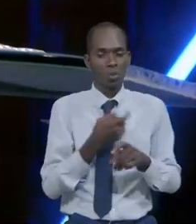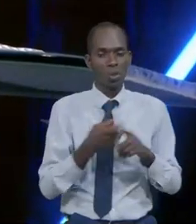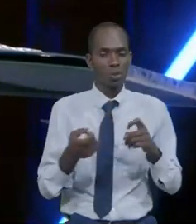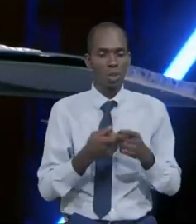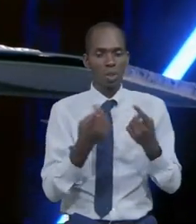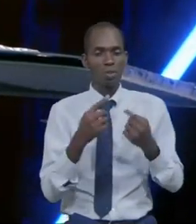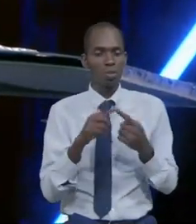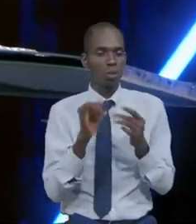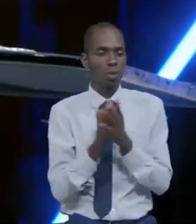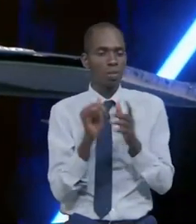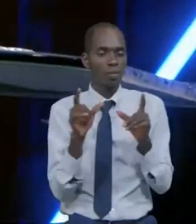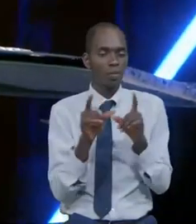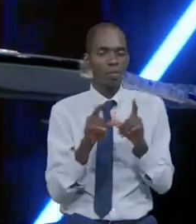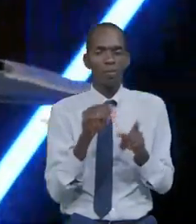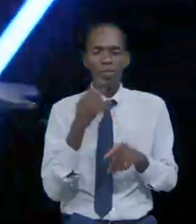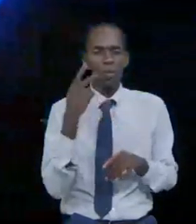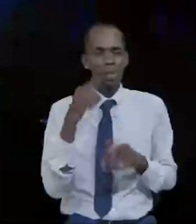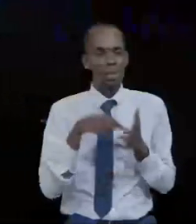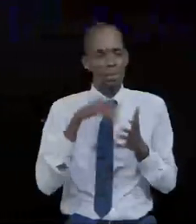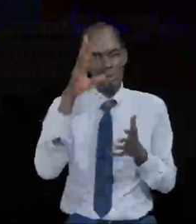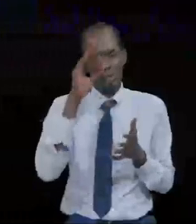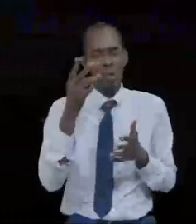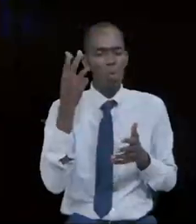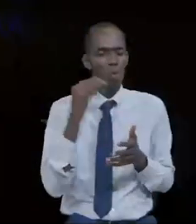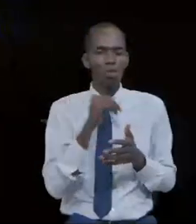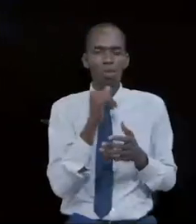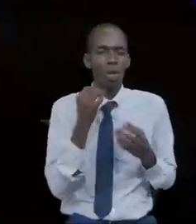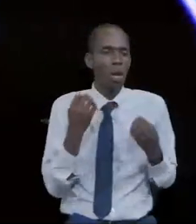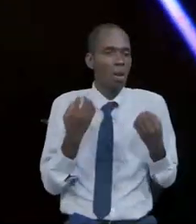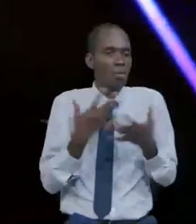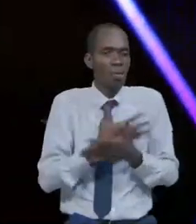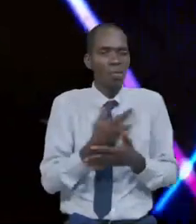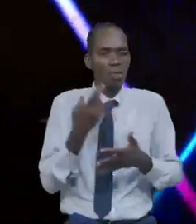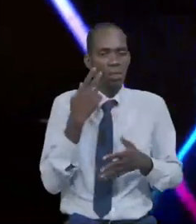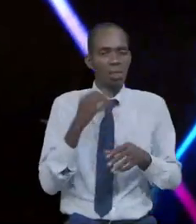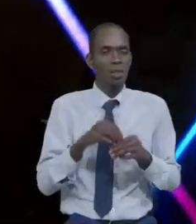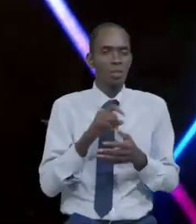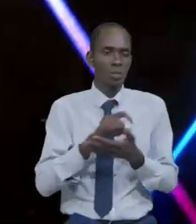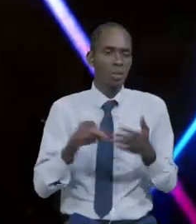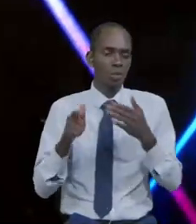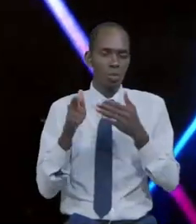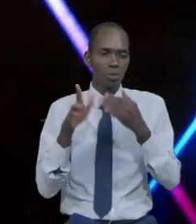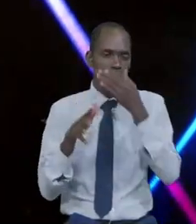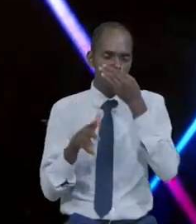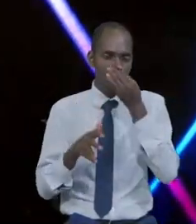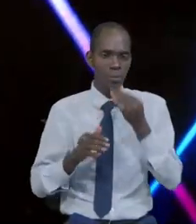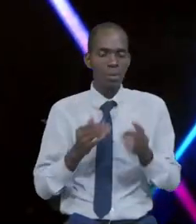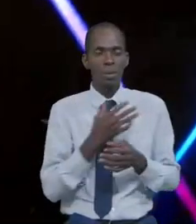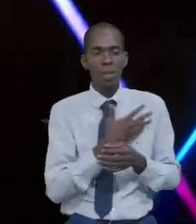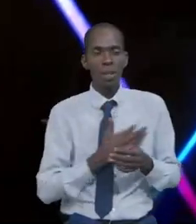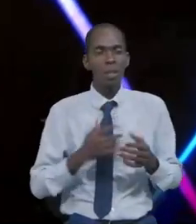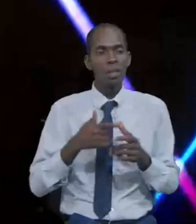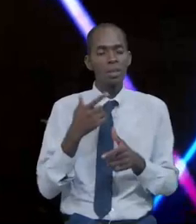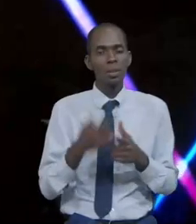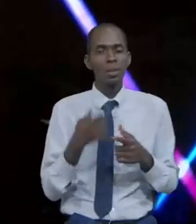se soit déclenchée à ce niveau, il n'a pas peur. Le verset 25 dit: mais